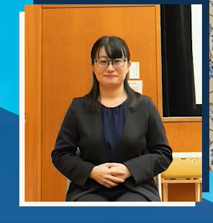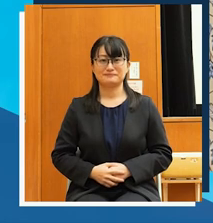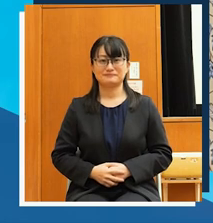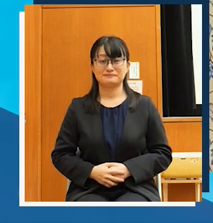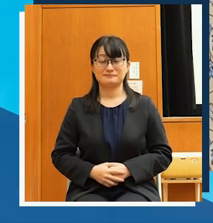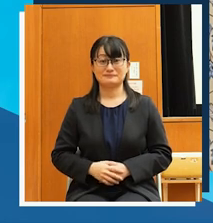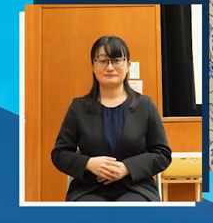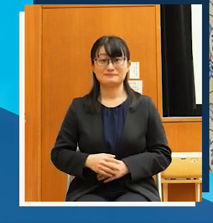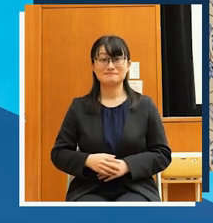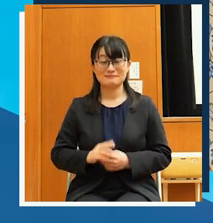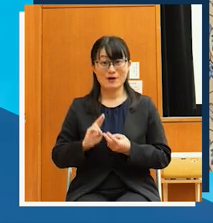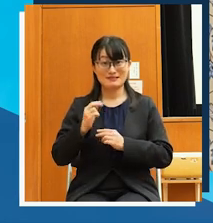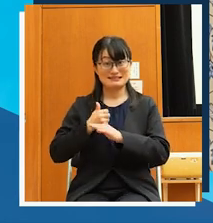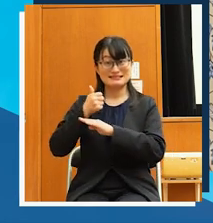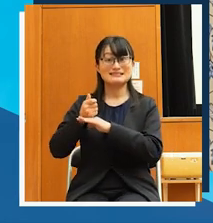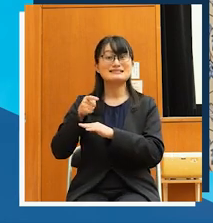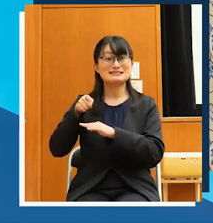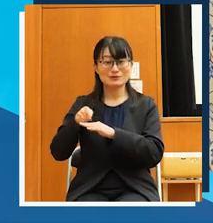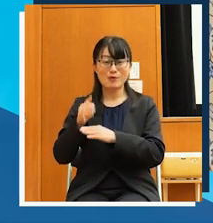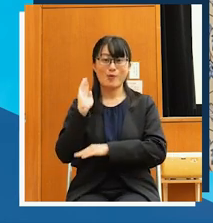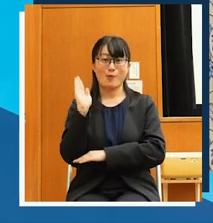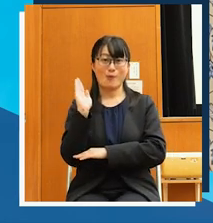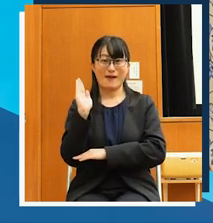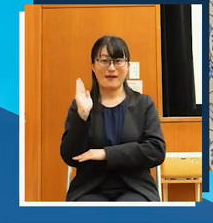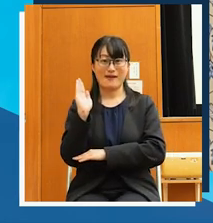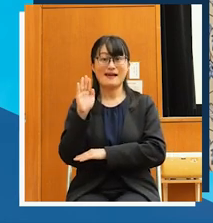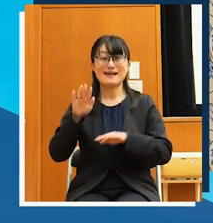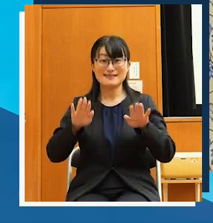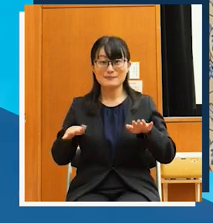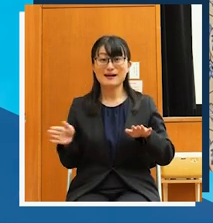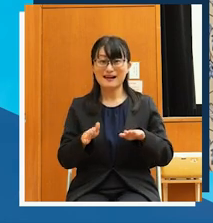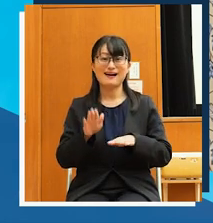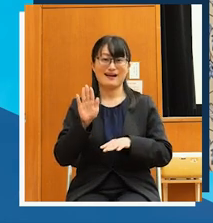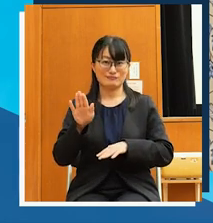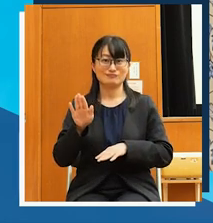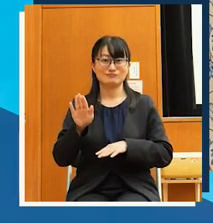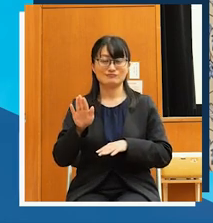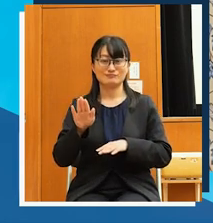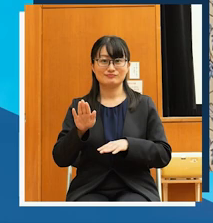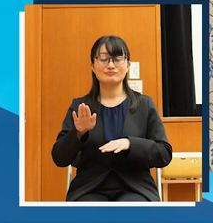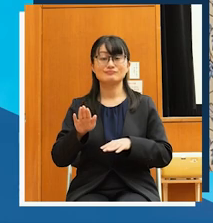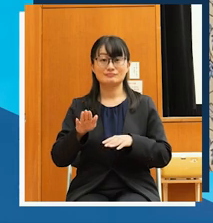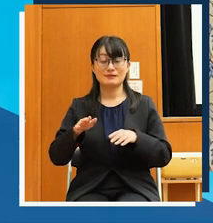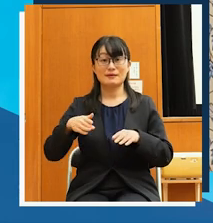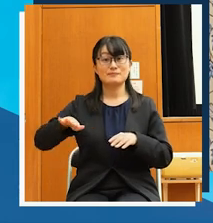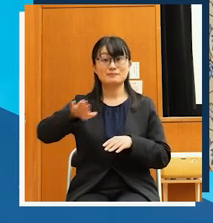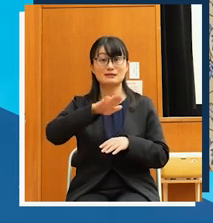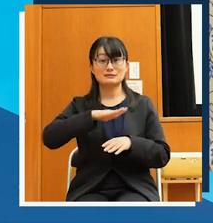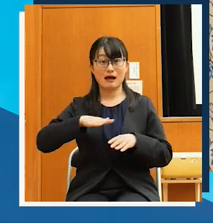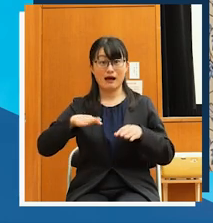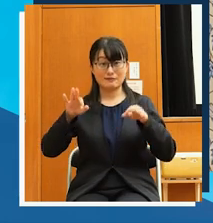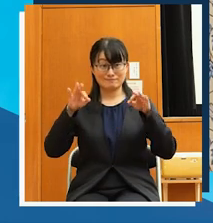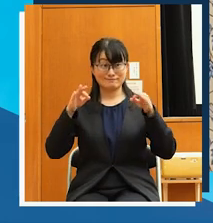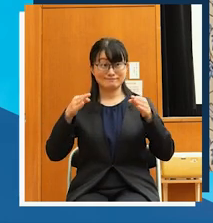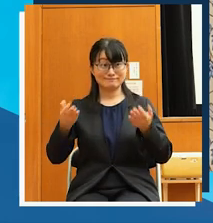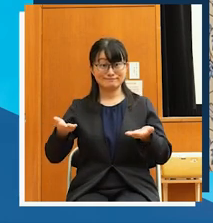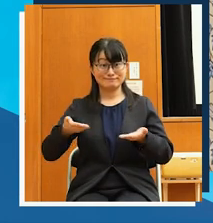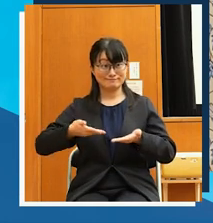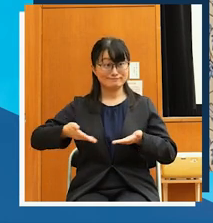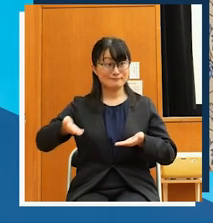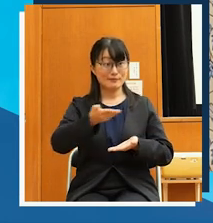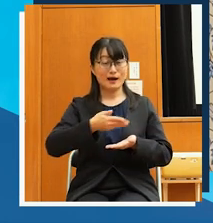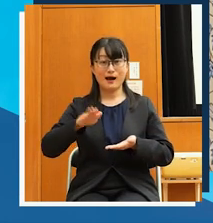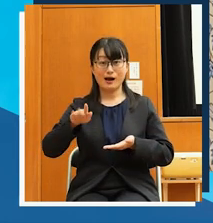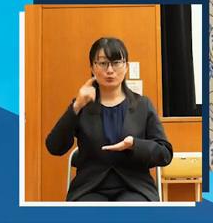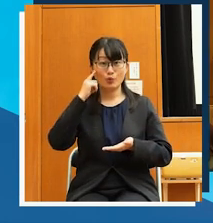知事のあの講演がこの後あるんですけれどもあのお手元にえ質問用紙がえあると思い